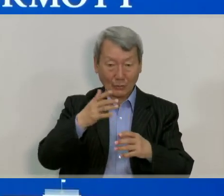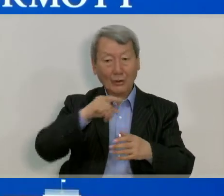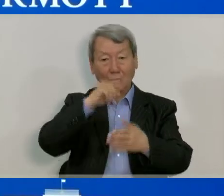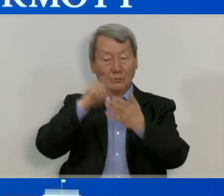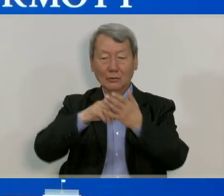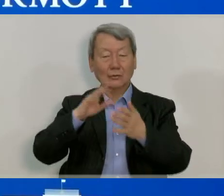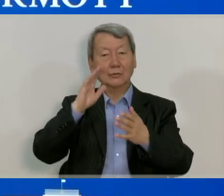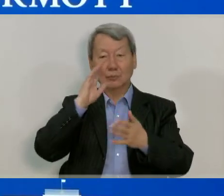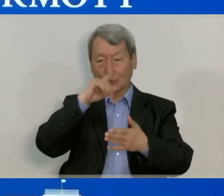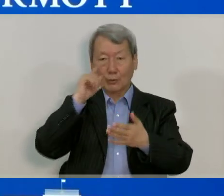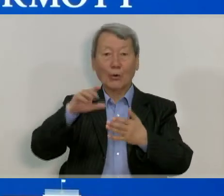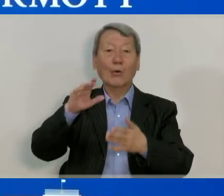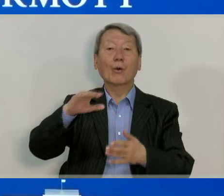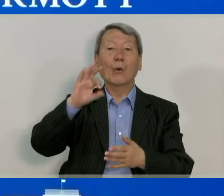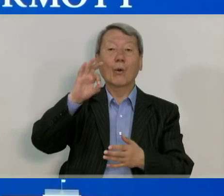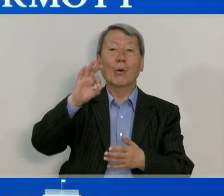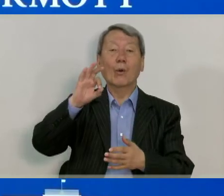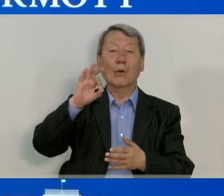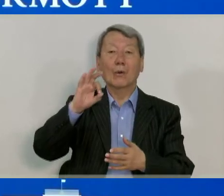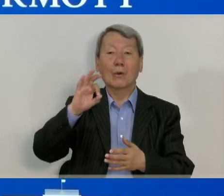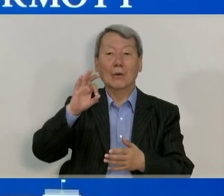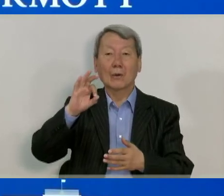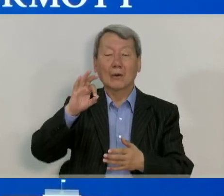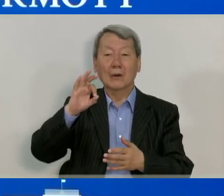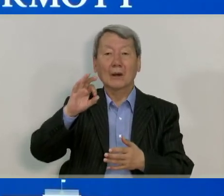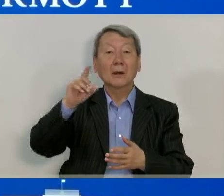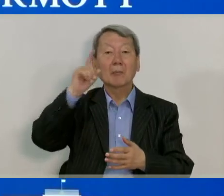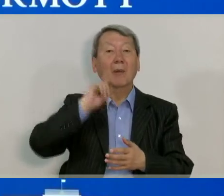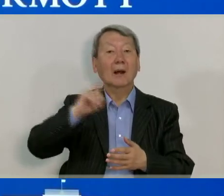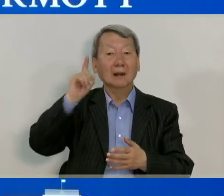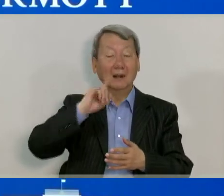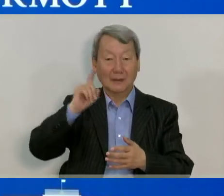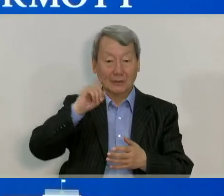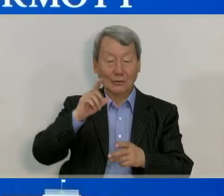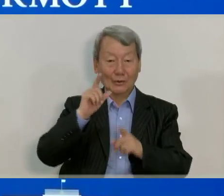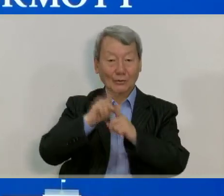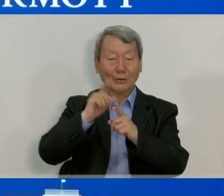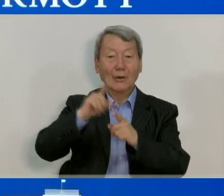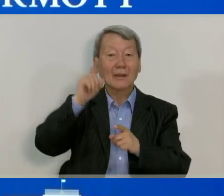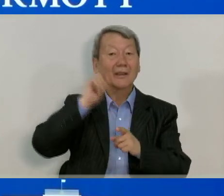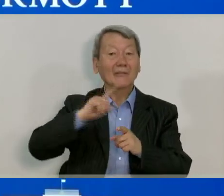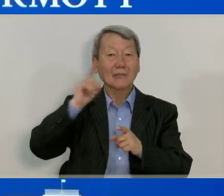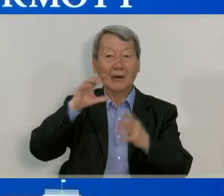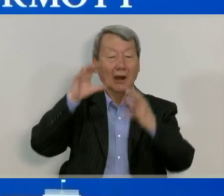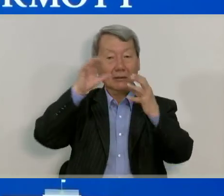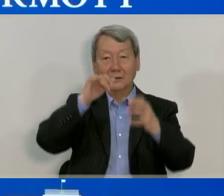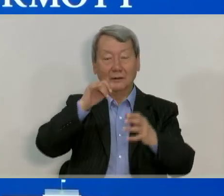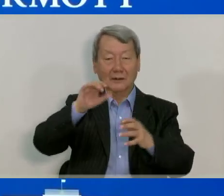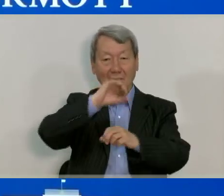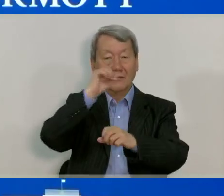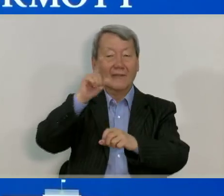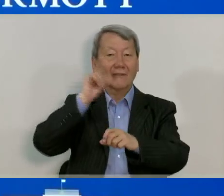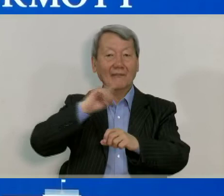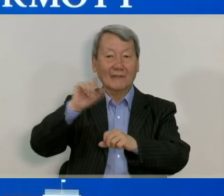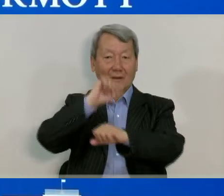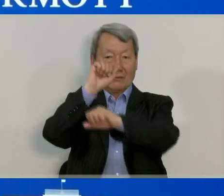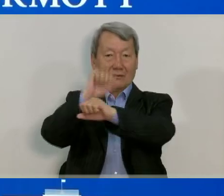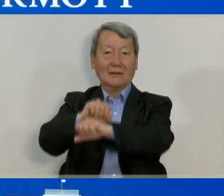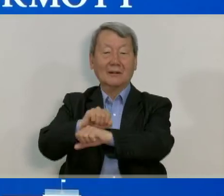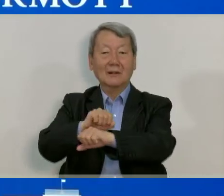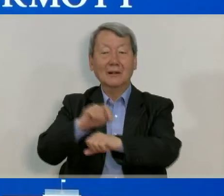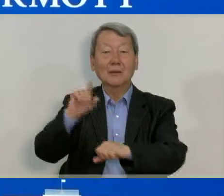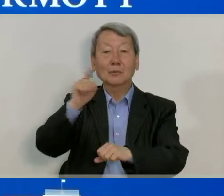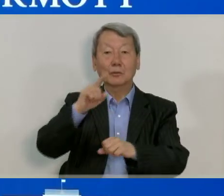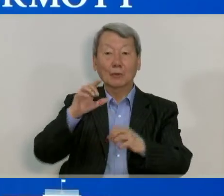решаться однозначно о пока не возобновлении общественного транспорта, потому